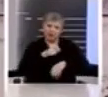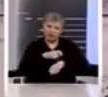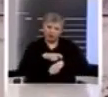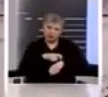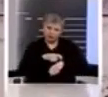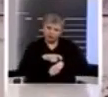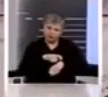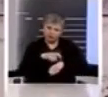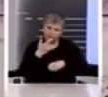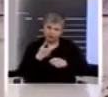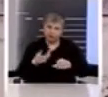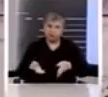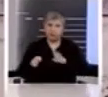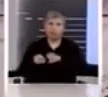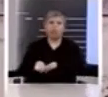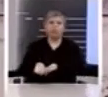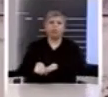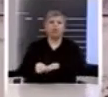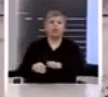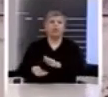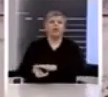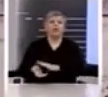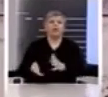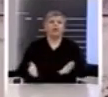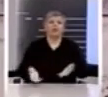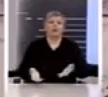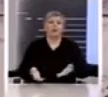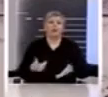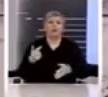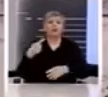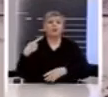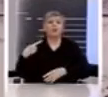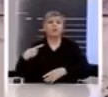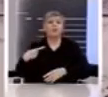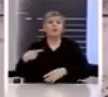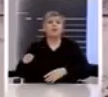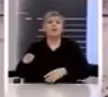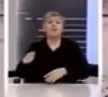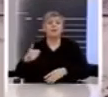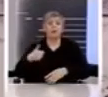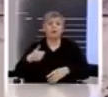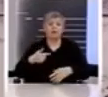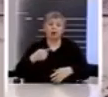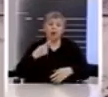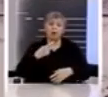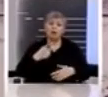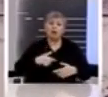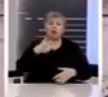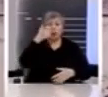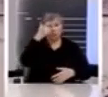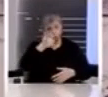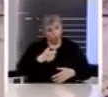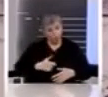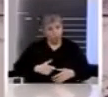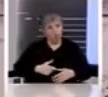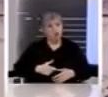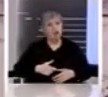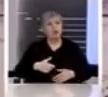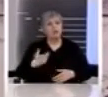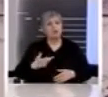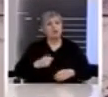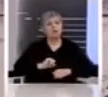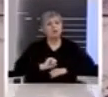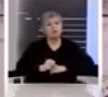το άκουσα, το ακούω επί μία εβδομάδα, ότι είμαι ένας εκ των πρωταγωνιστών για τη